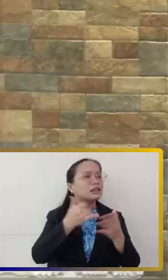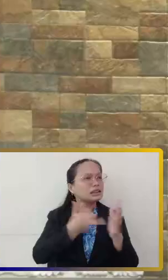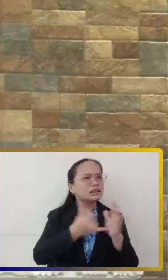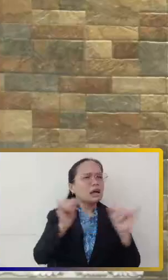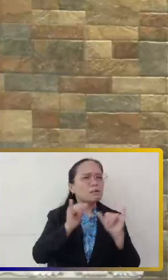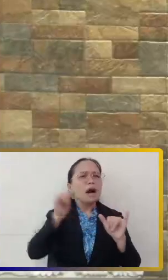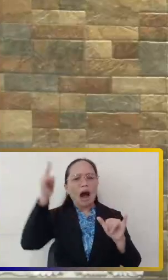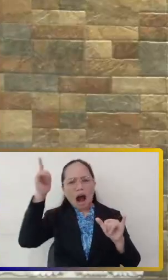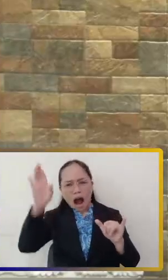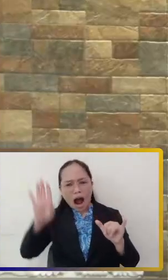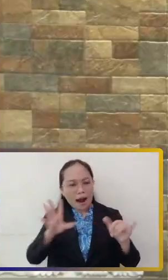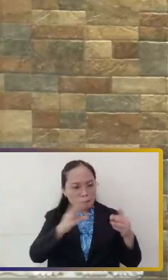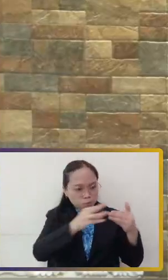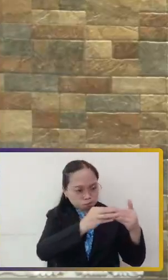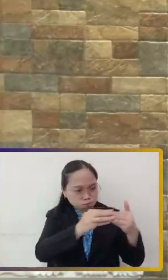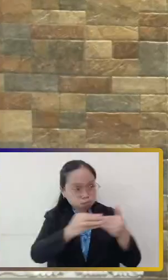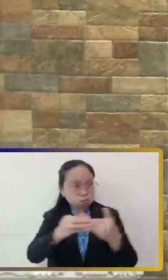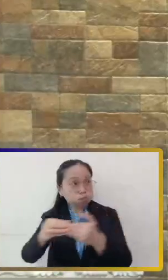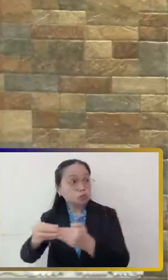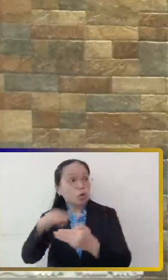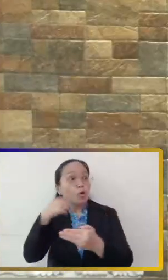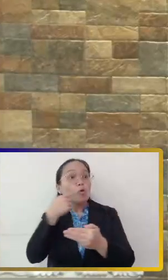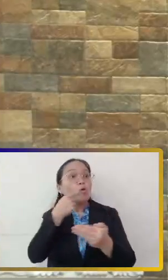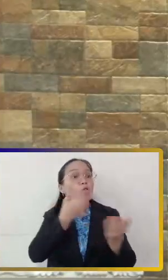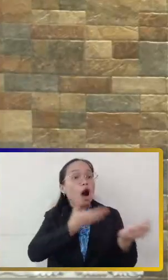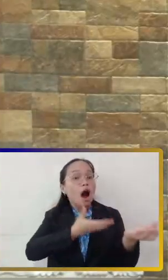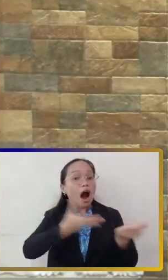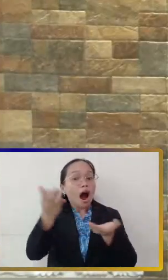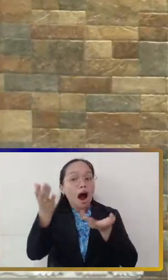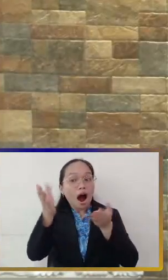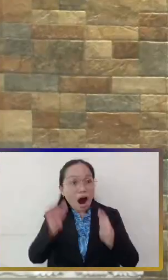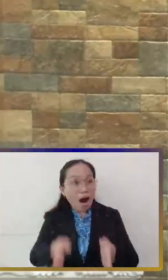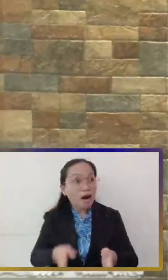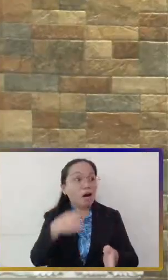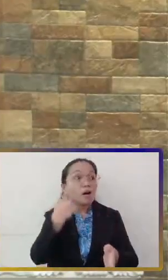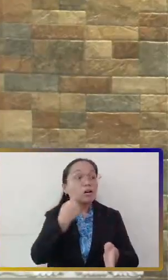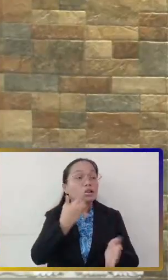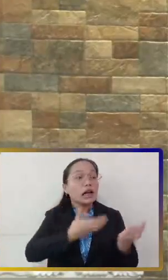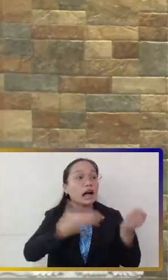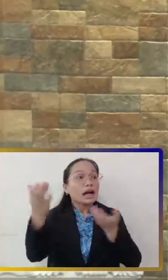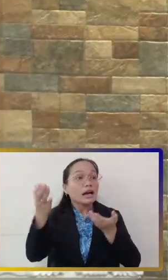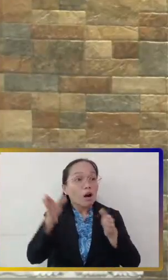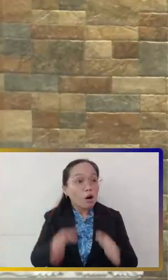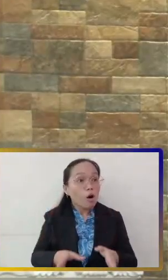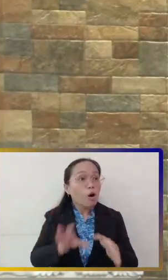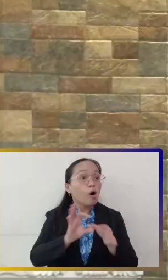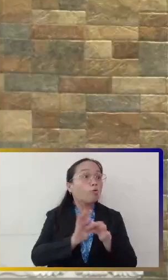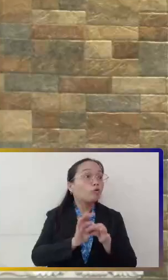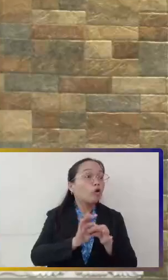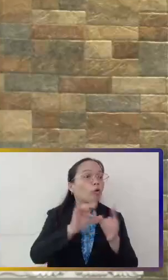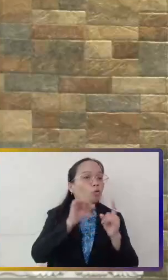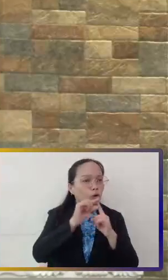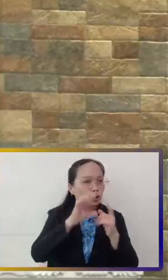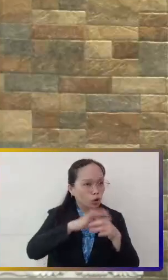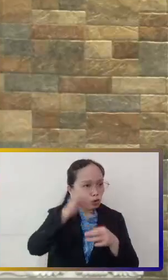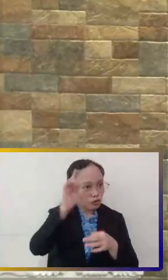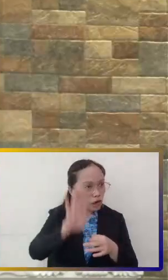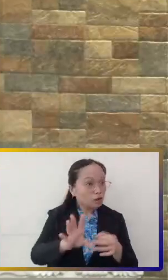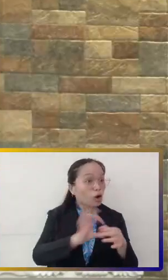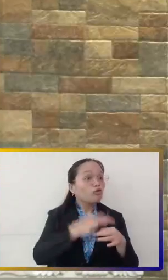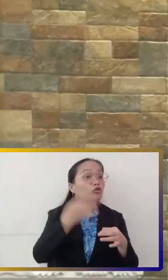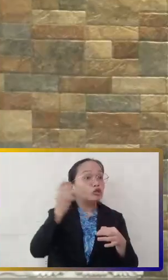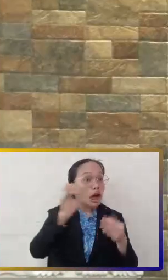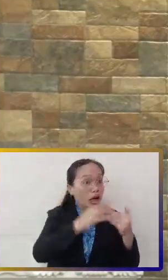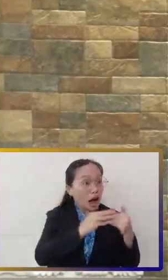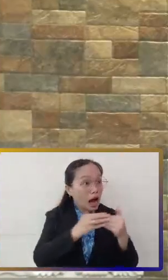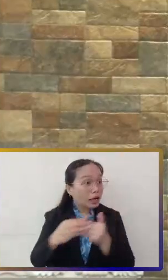my carrier, carrier po ng ano? Ng salita ng Diyos. Carrier po ng ano? Ng gabay ng mga